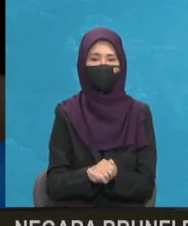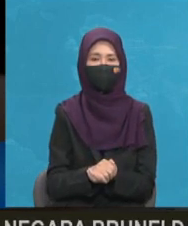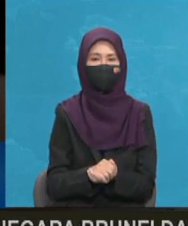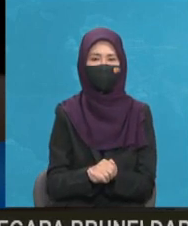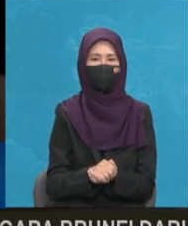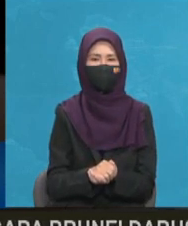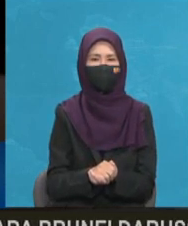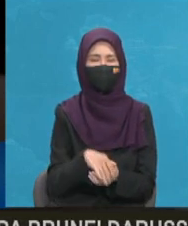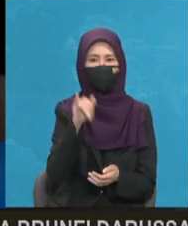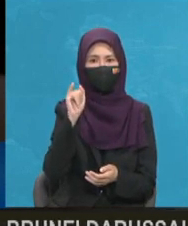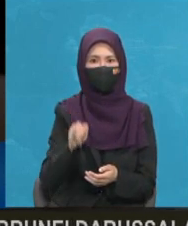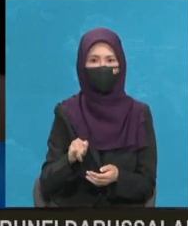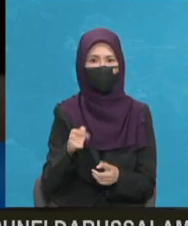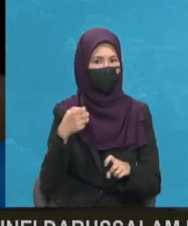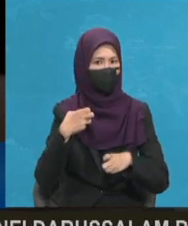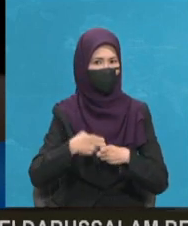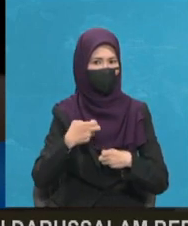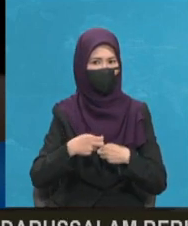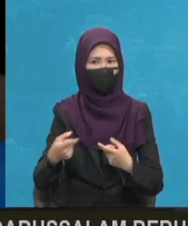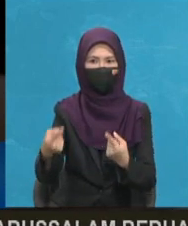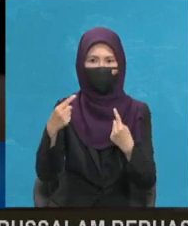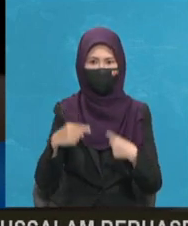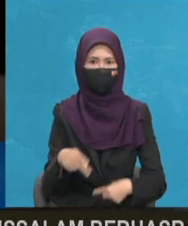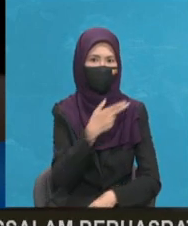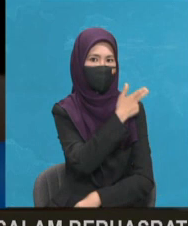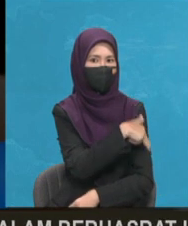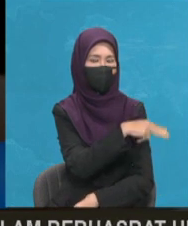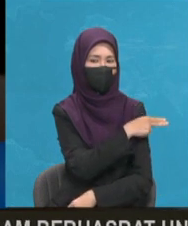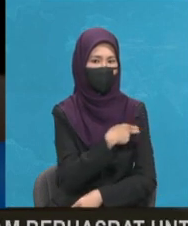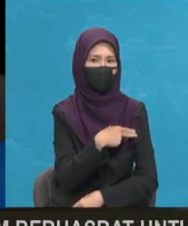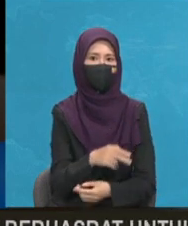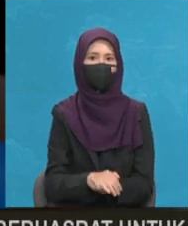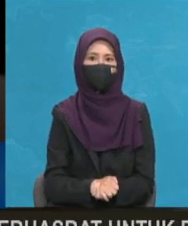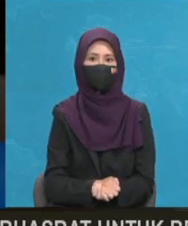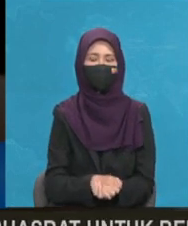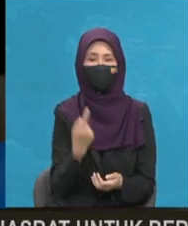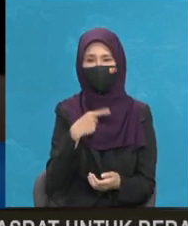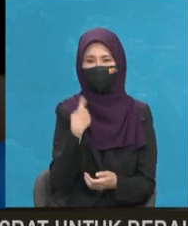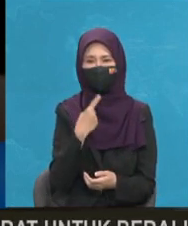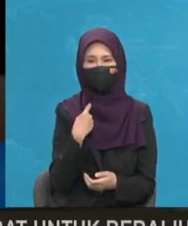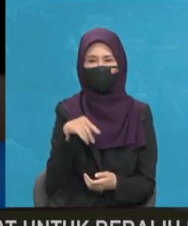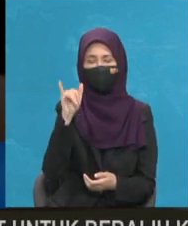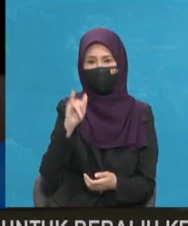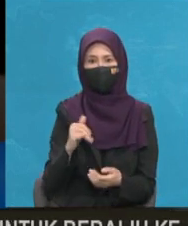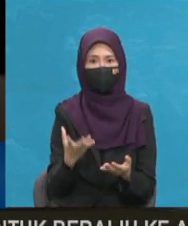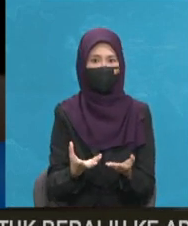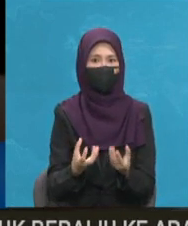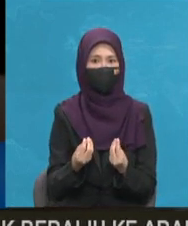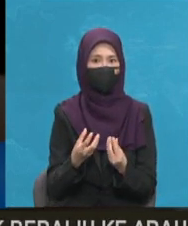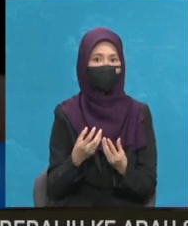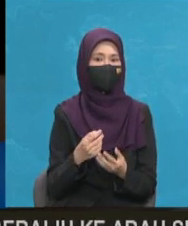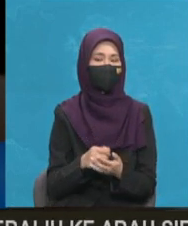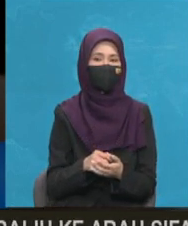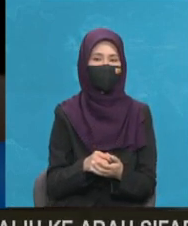dapat atau hadir sendiri ke pusat Bachsin Asy disebabkan masalah kesehatan penduduk atau ahli keluarga penduduk tersebut akan dimaklumkan